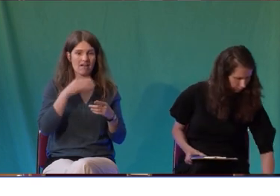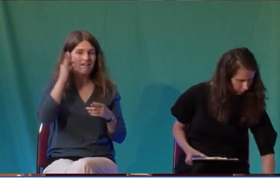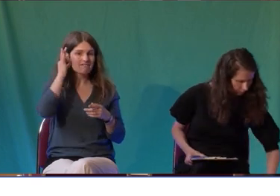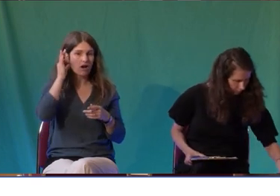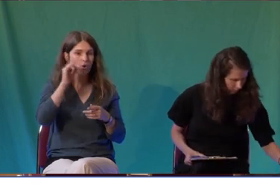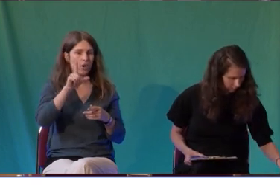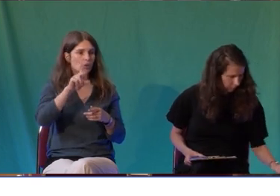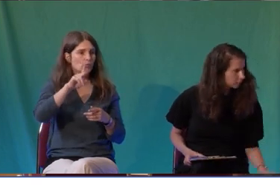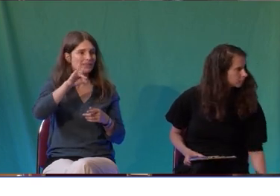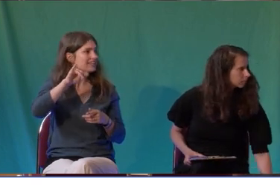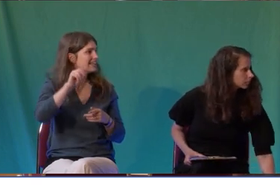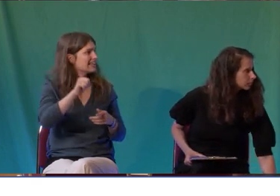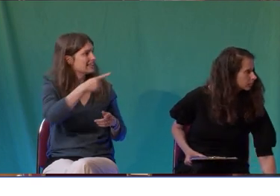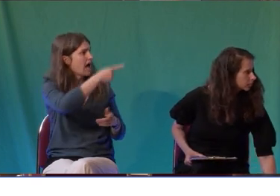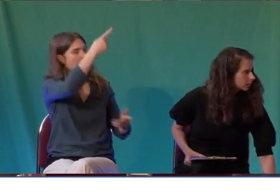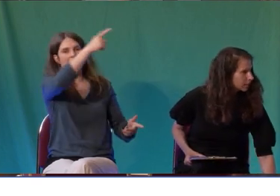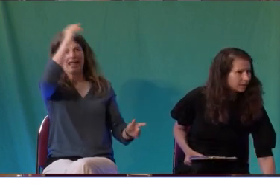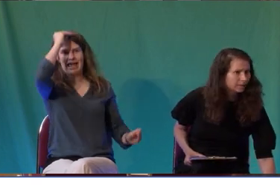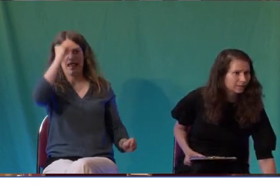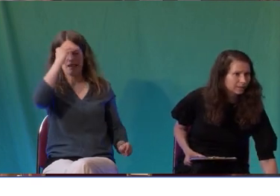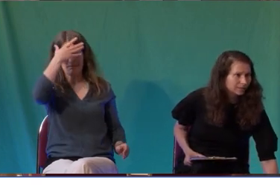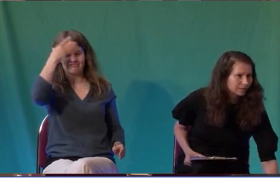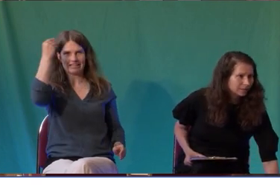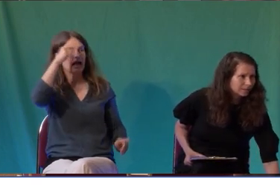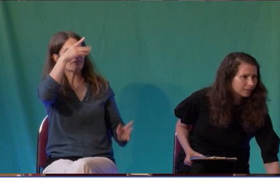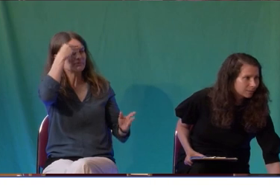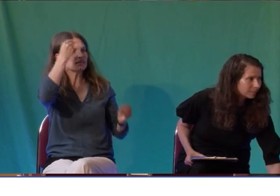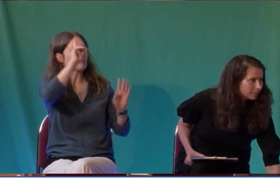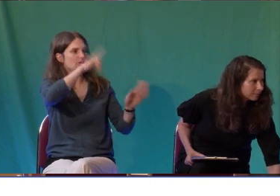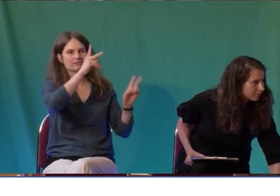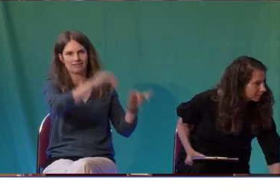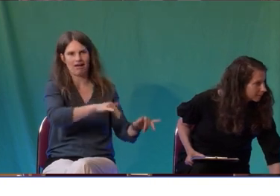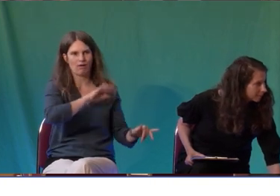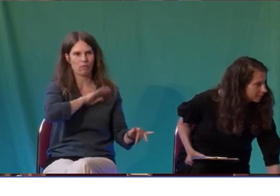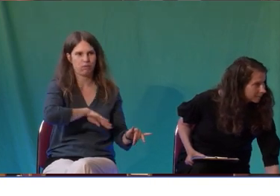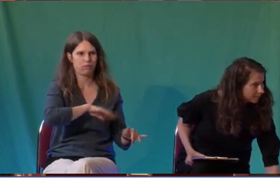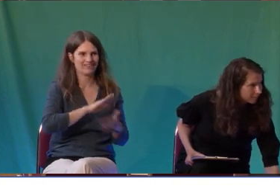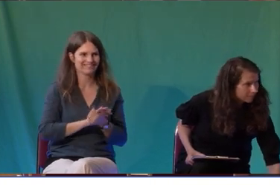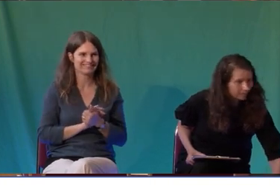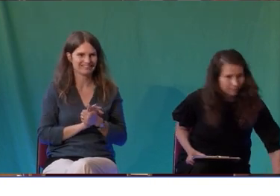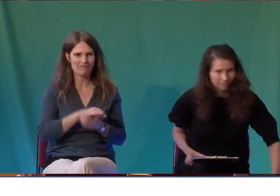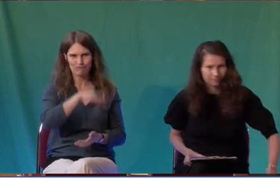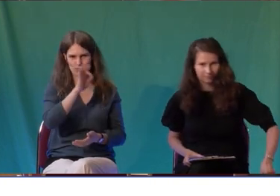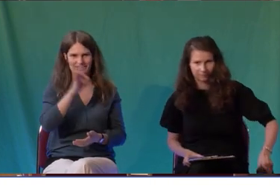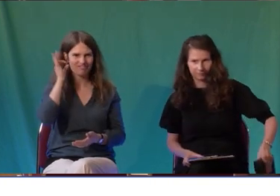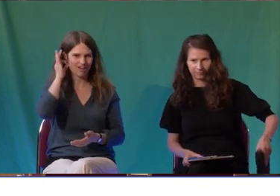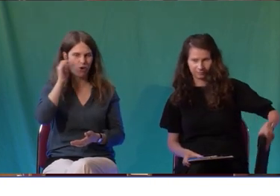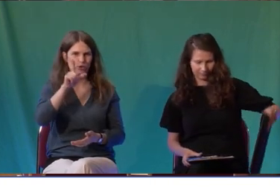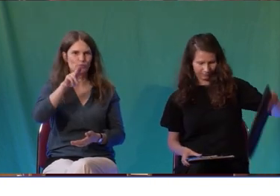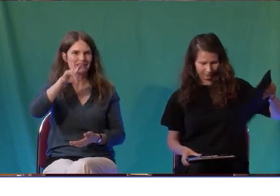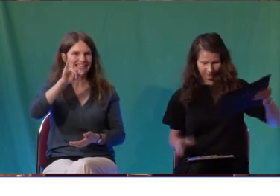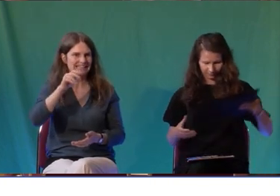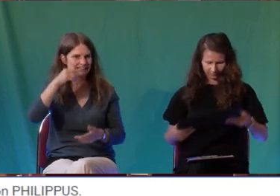Fahrradhelm ach und das ist ja auch schon okay dann hat sich das jetzt erledigt und wir können direkt